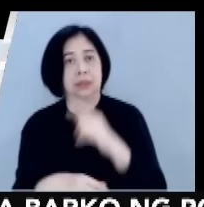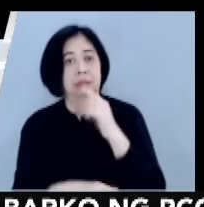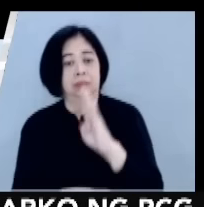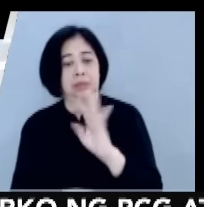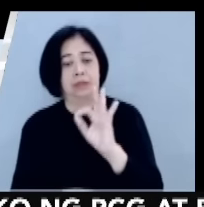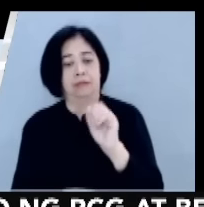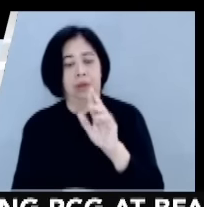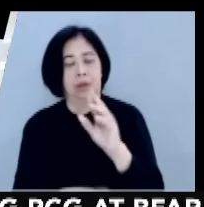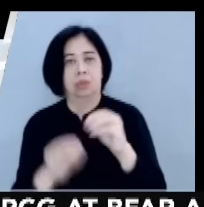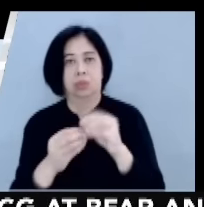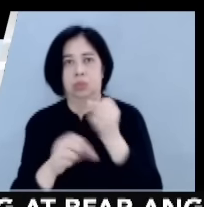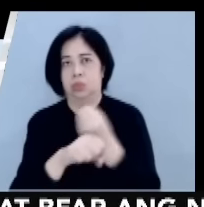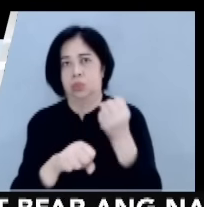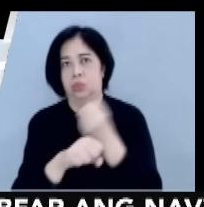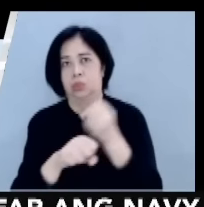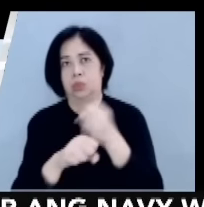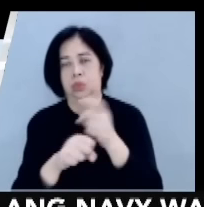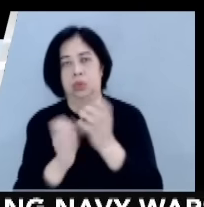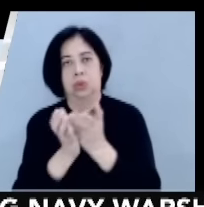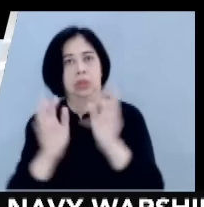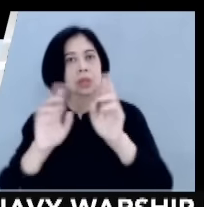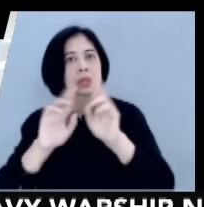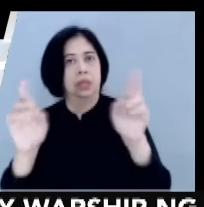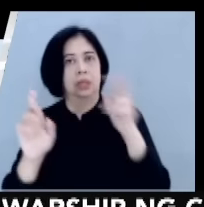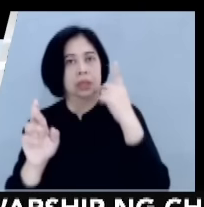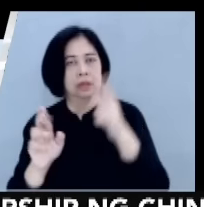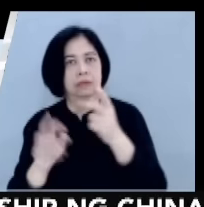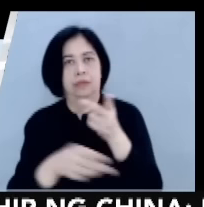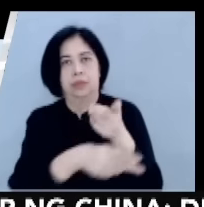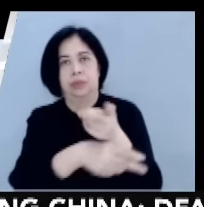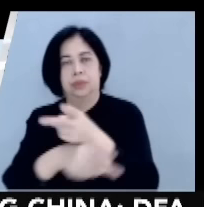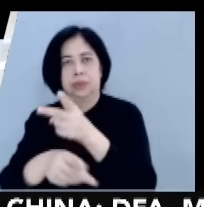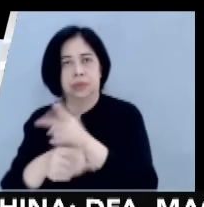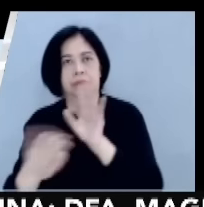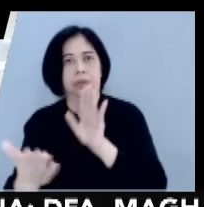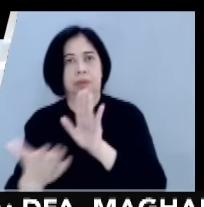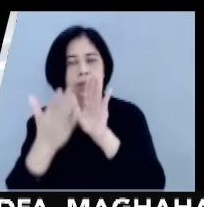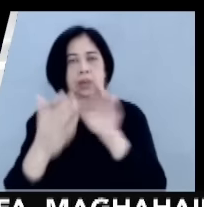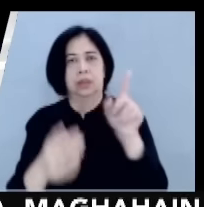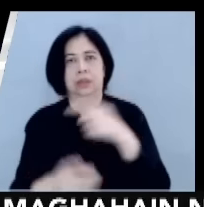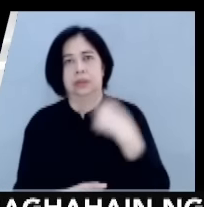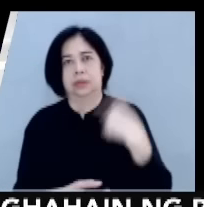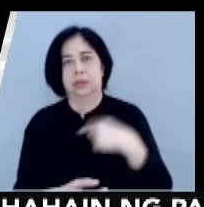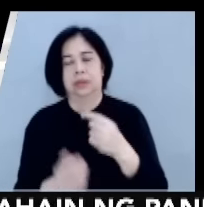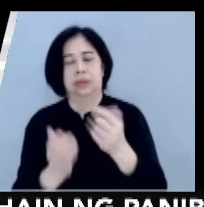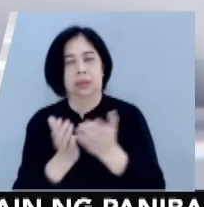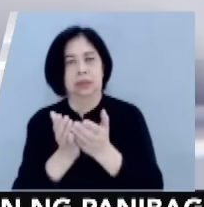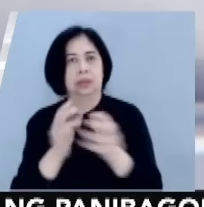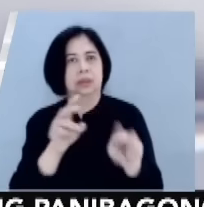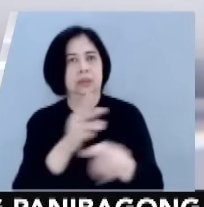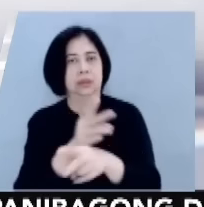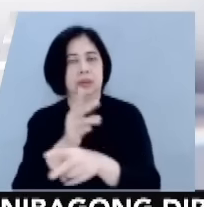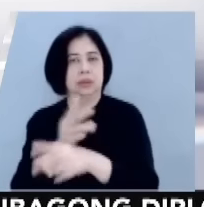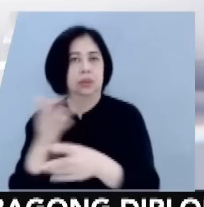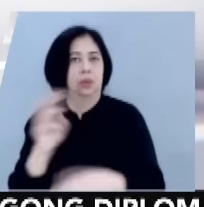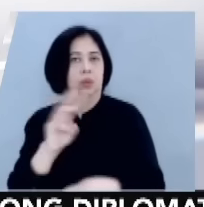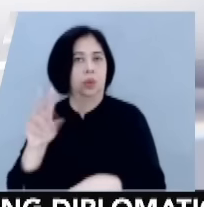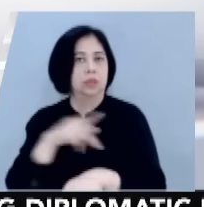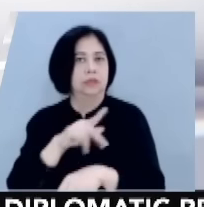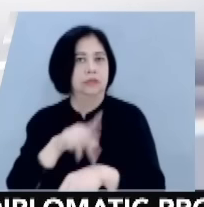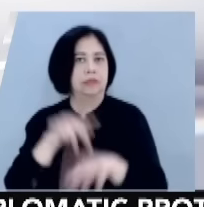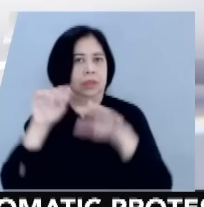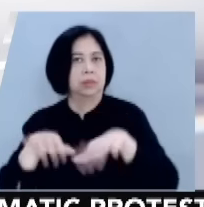matibay ang mga barkong ito, handa para sa kanilang pagpapatrolya at pagharap sa mga barko ng China Coast Guard sa West Philippine Sea. Hopefully by next